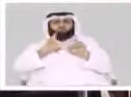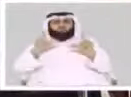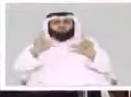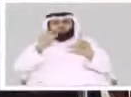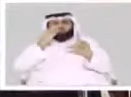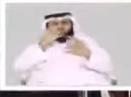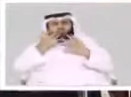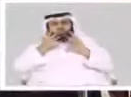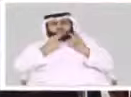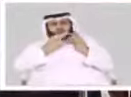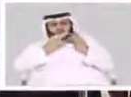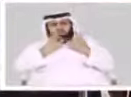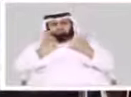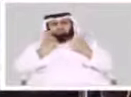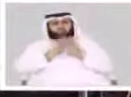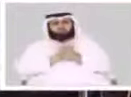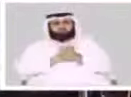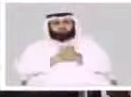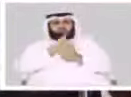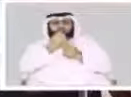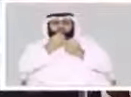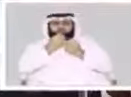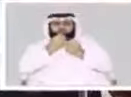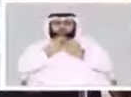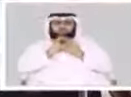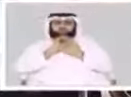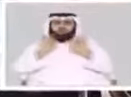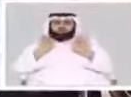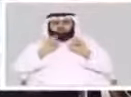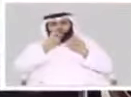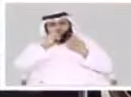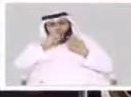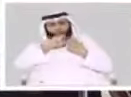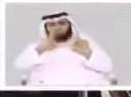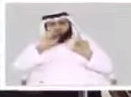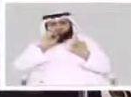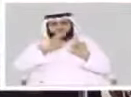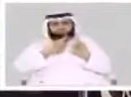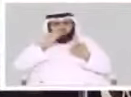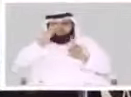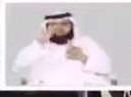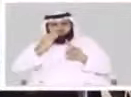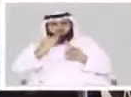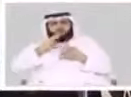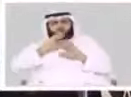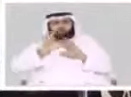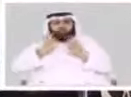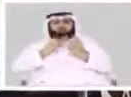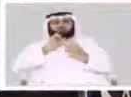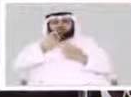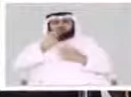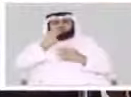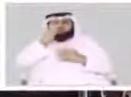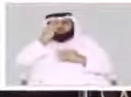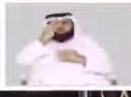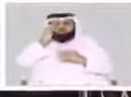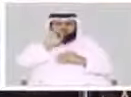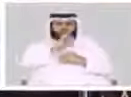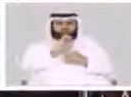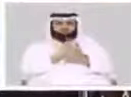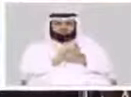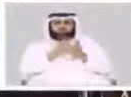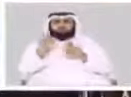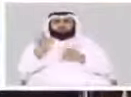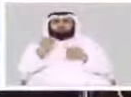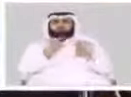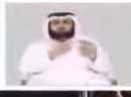سورة المائدة الحقيقة يعني كشف وتجلية لأخلاق هؤلاء الأقوام. دعنا نأخذ أمثلة